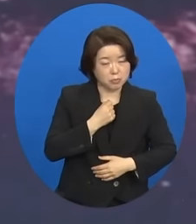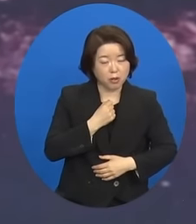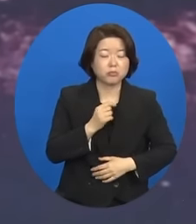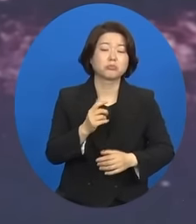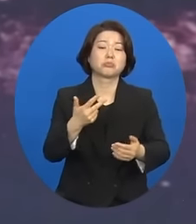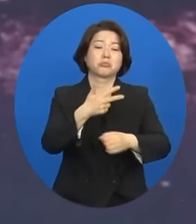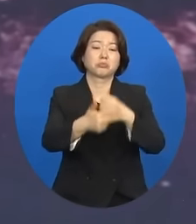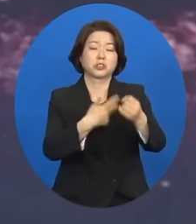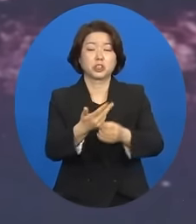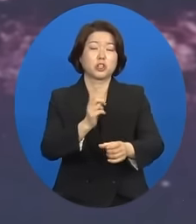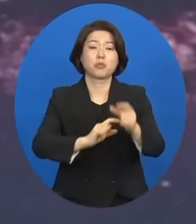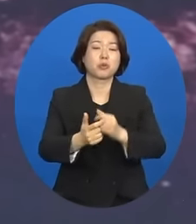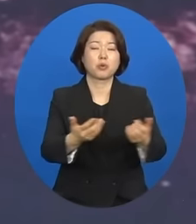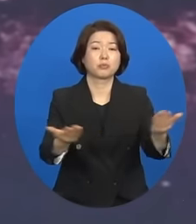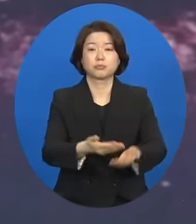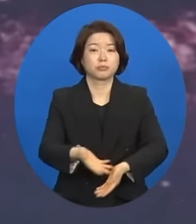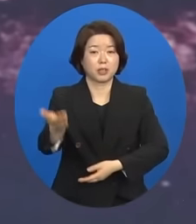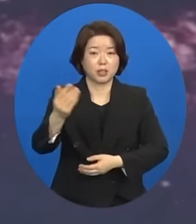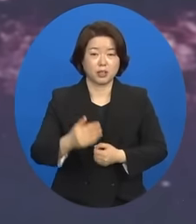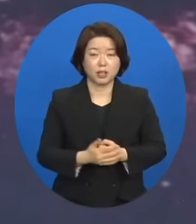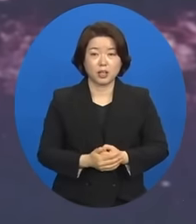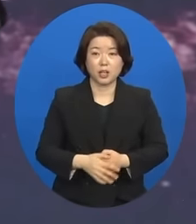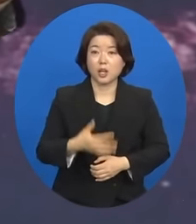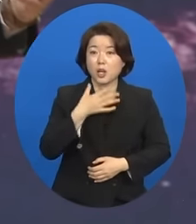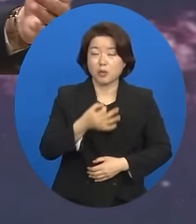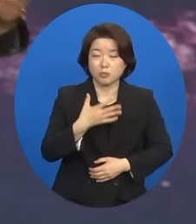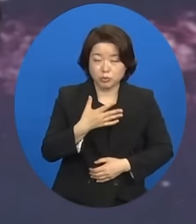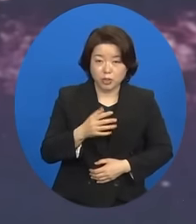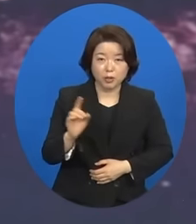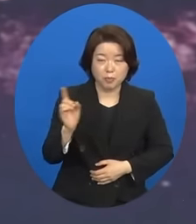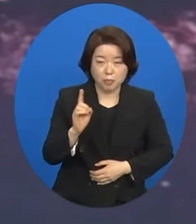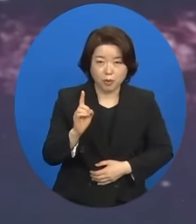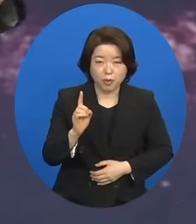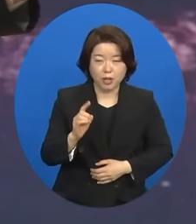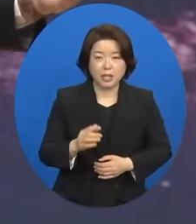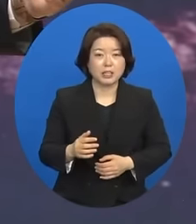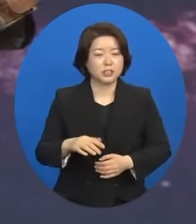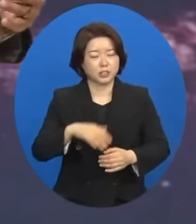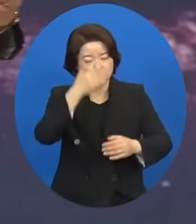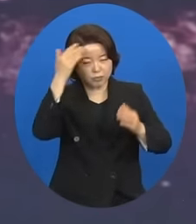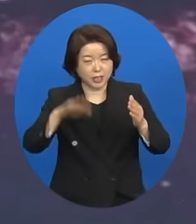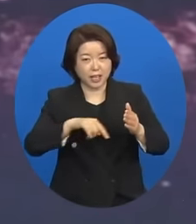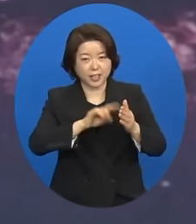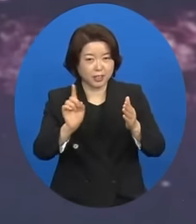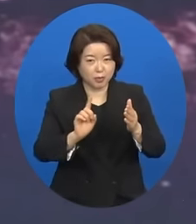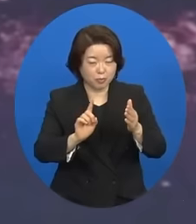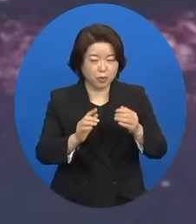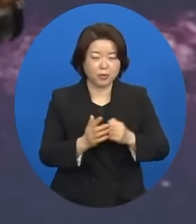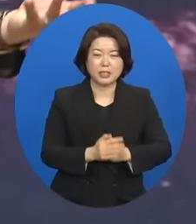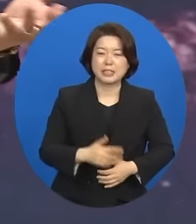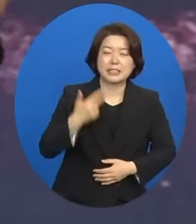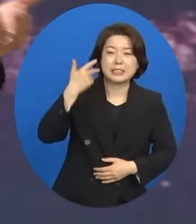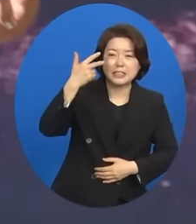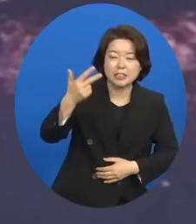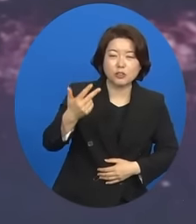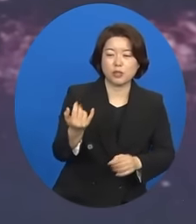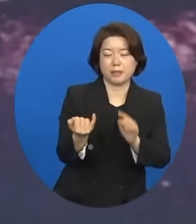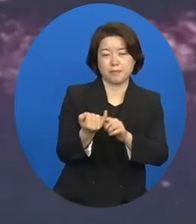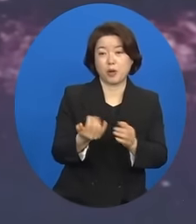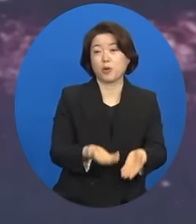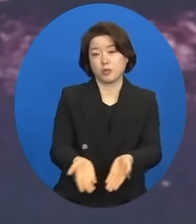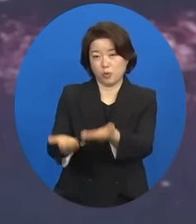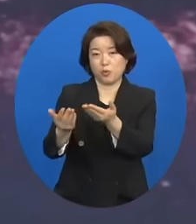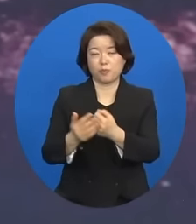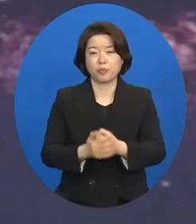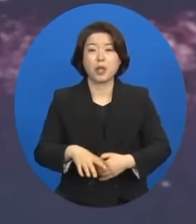아 다행히 그래도 불행중 다행인데 7일 동안 7일 동안 7일 이후에 라이를 줄테니까 먼저